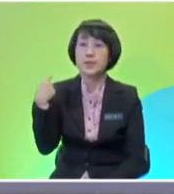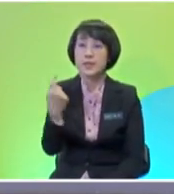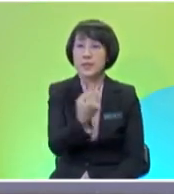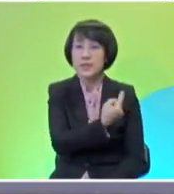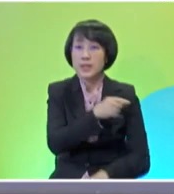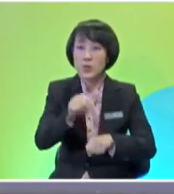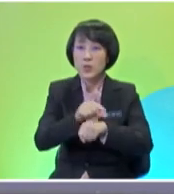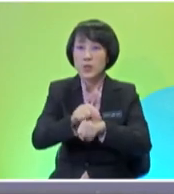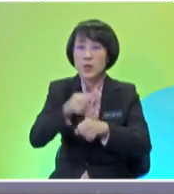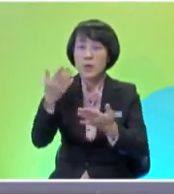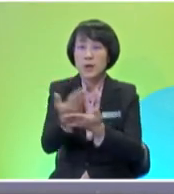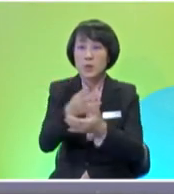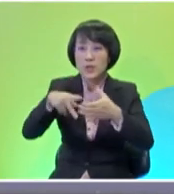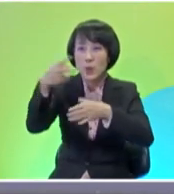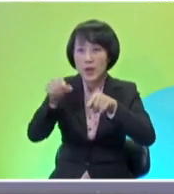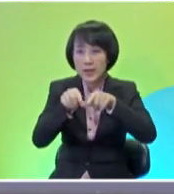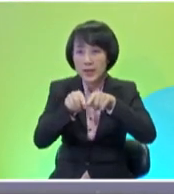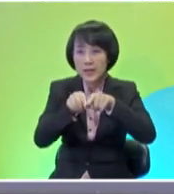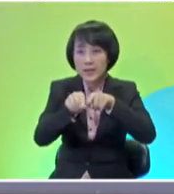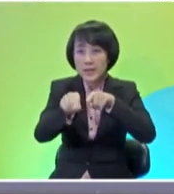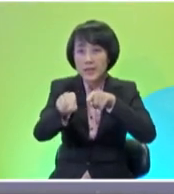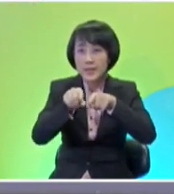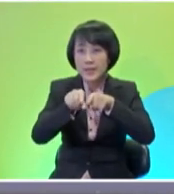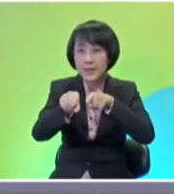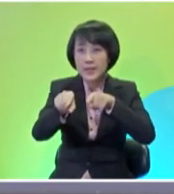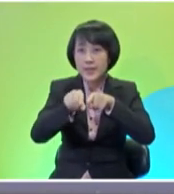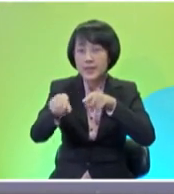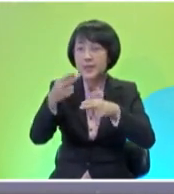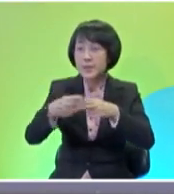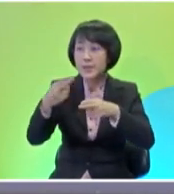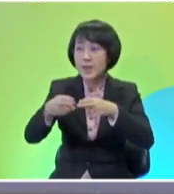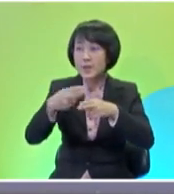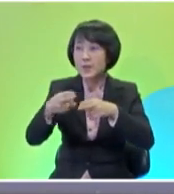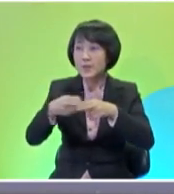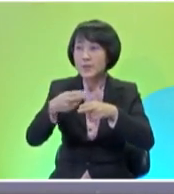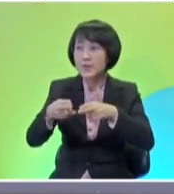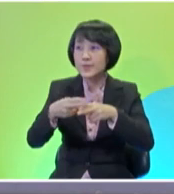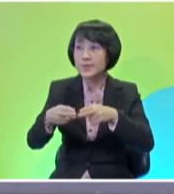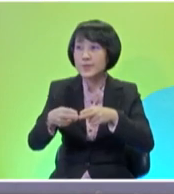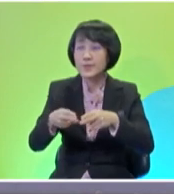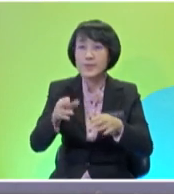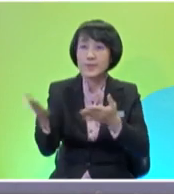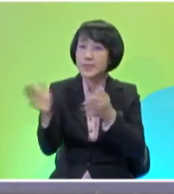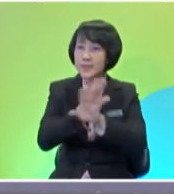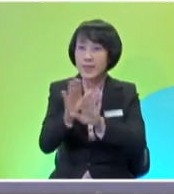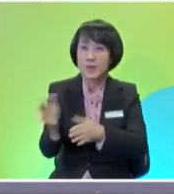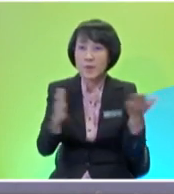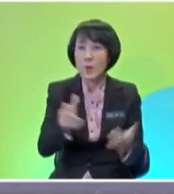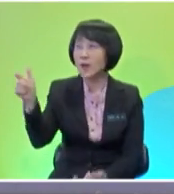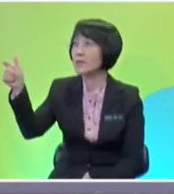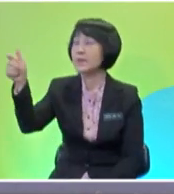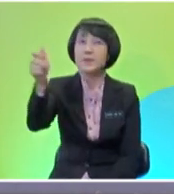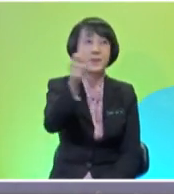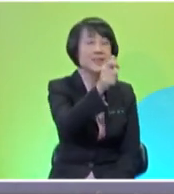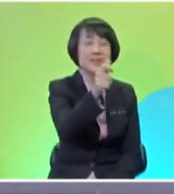pisau. Okey. Sebab mata pisau tu tajam. Jadi jangan bawa ke mana-mana. Tanpa digunakan.